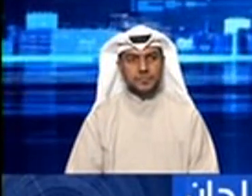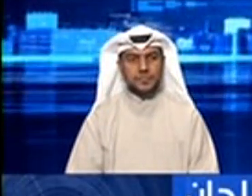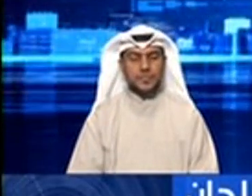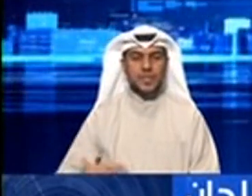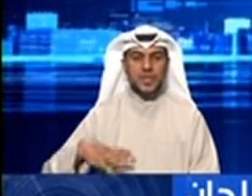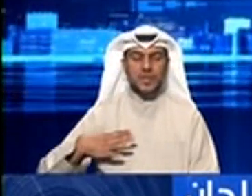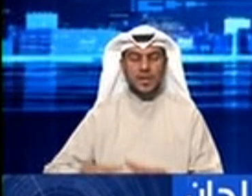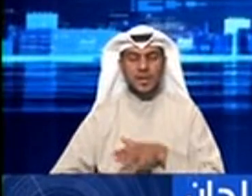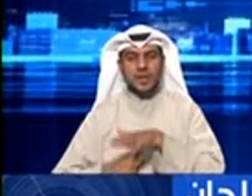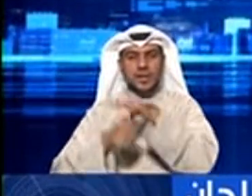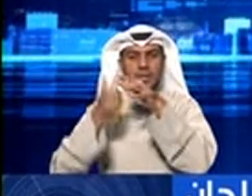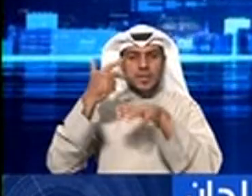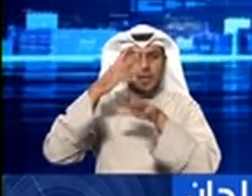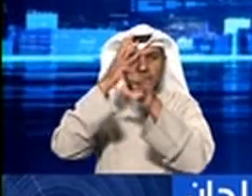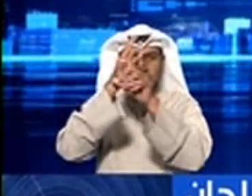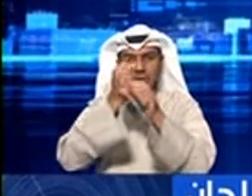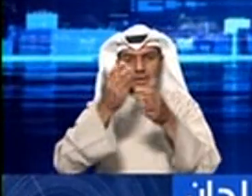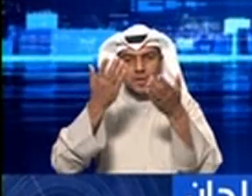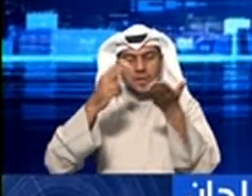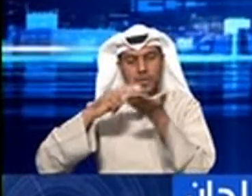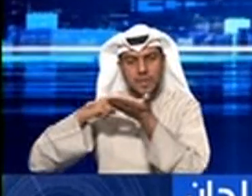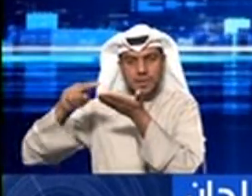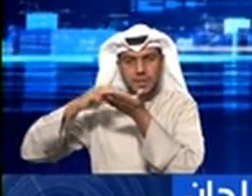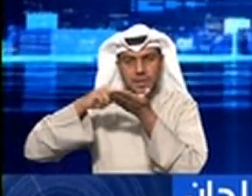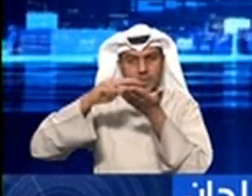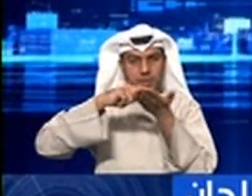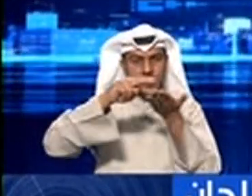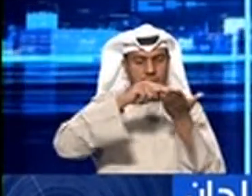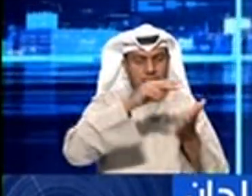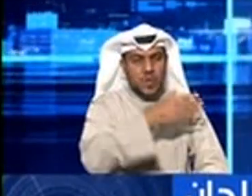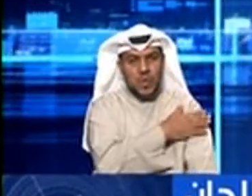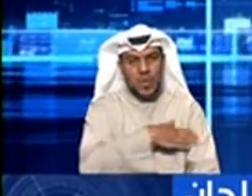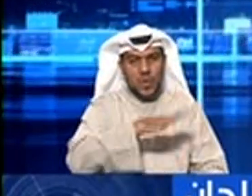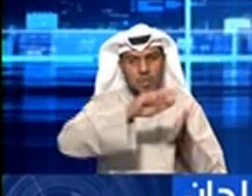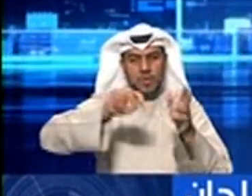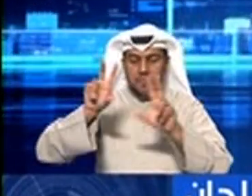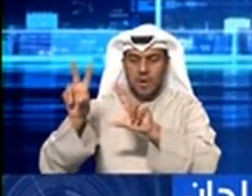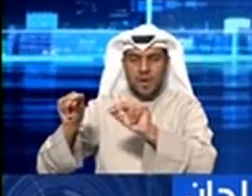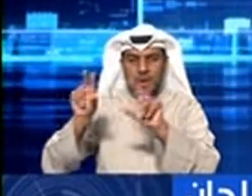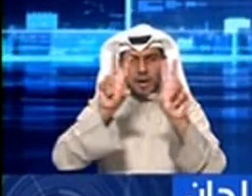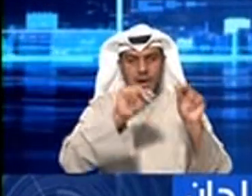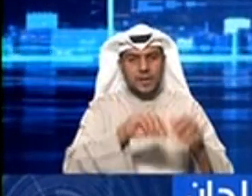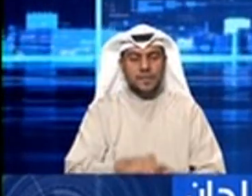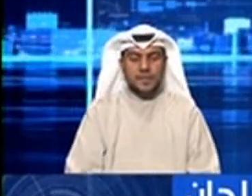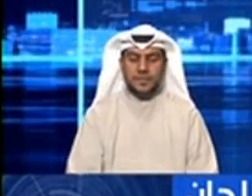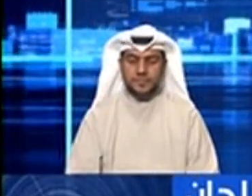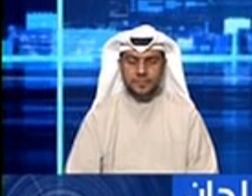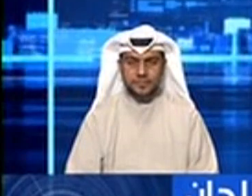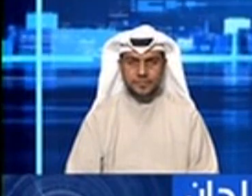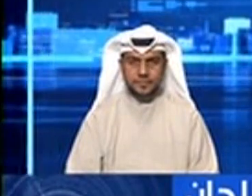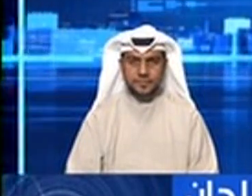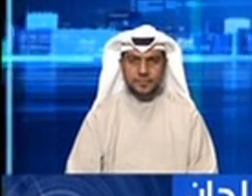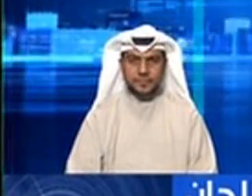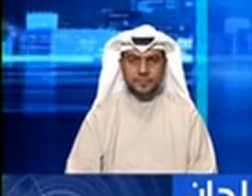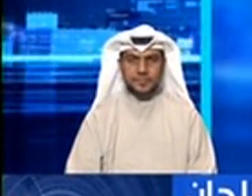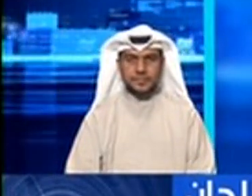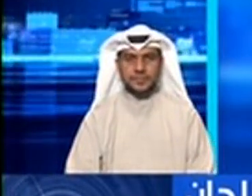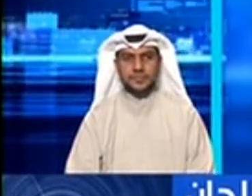كما بعث سمو الشيخ صباح خالد الحمد الصباح رئيس مجلس الوزراء حفظه الله ببرقيات تهان مماثلة.